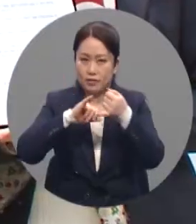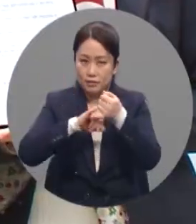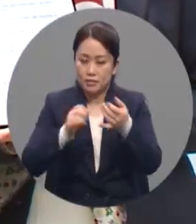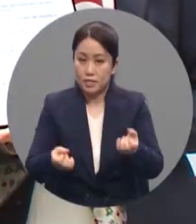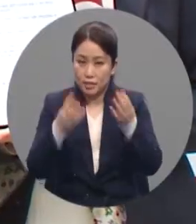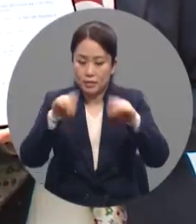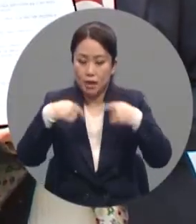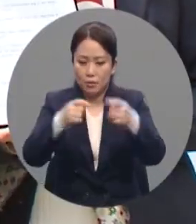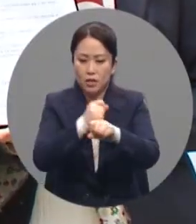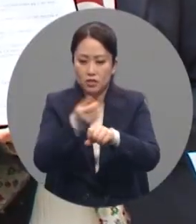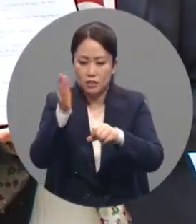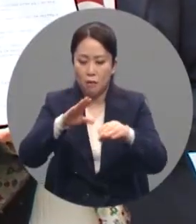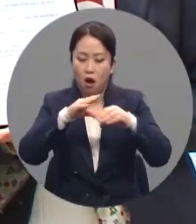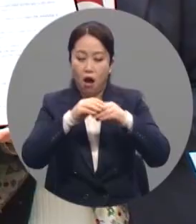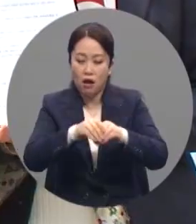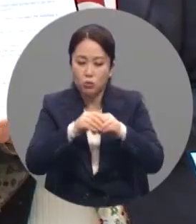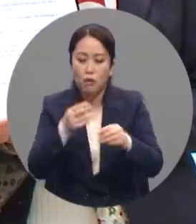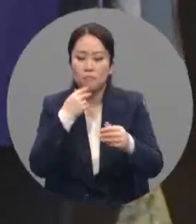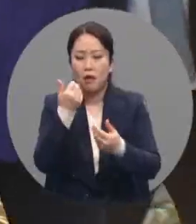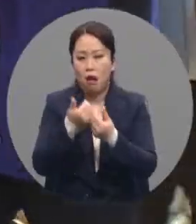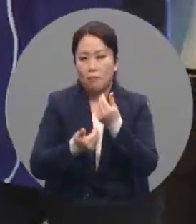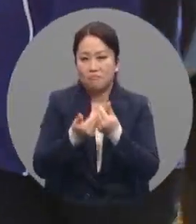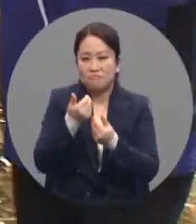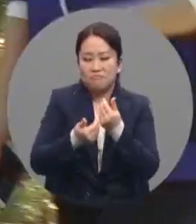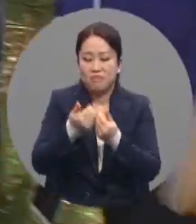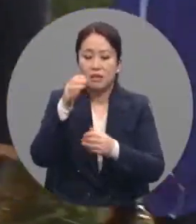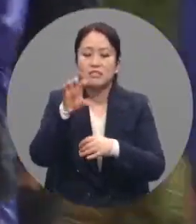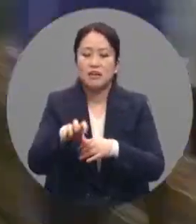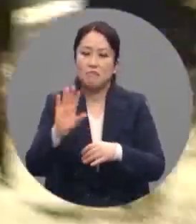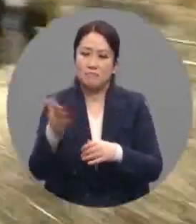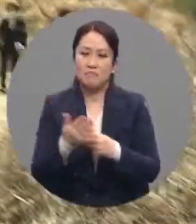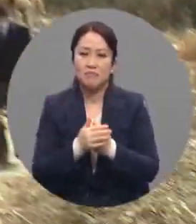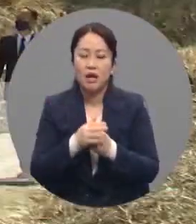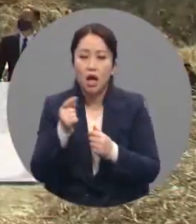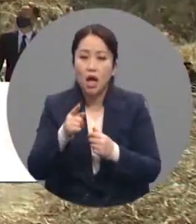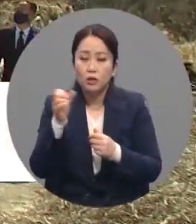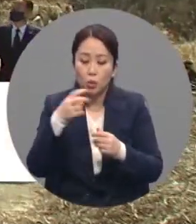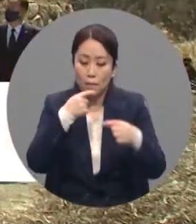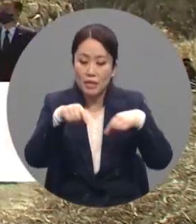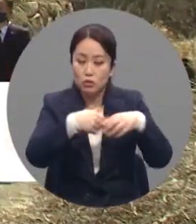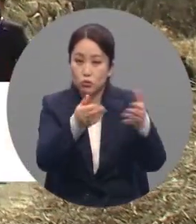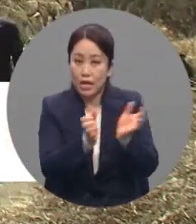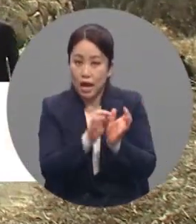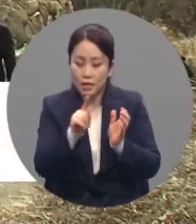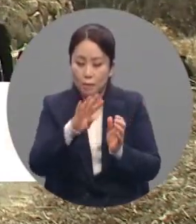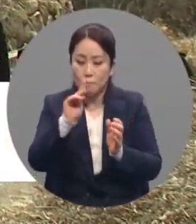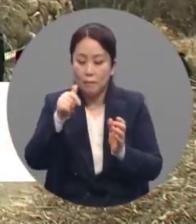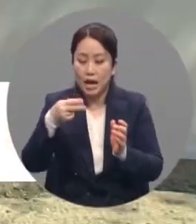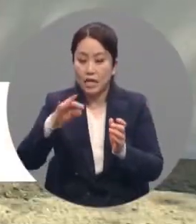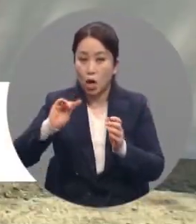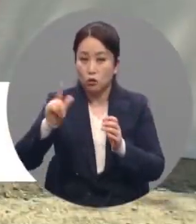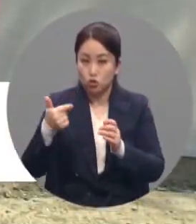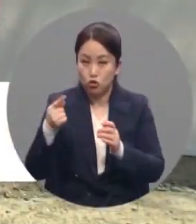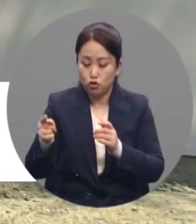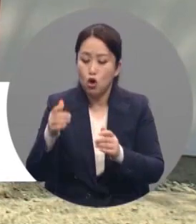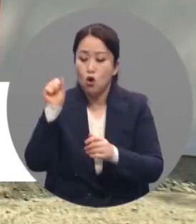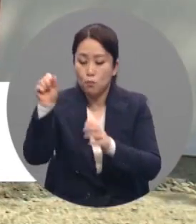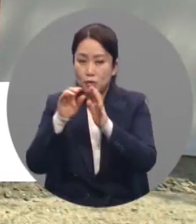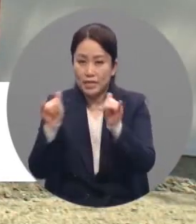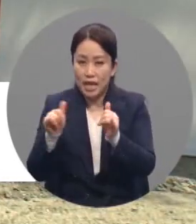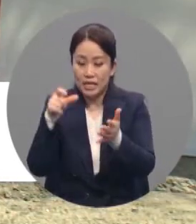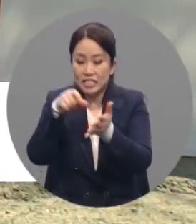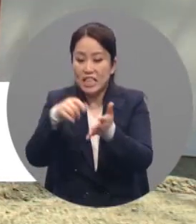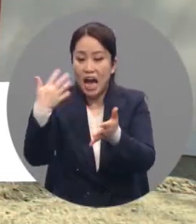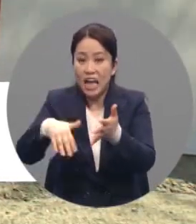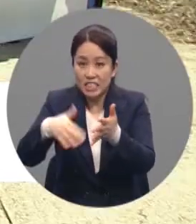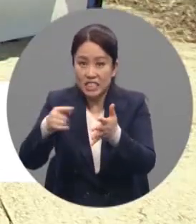없는 어색한 자리가 연출됐습니다. 한편 민주당은 박형준 후보의 기장군 미등기 건물 앞을 찾아가